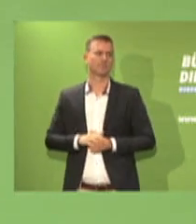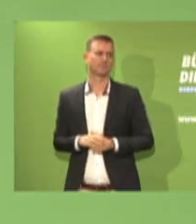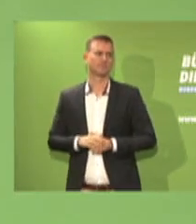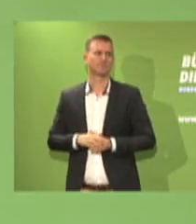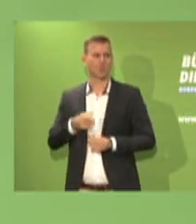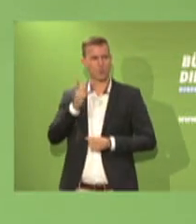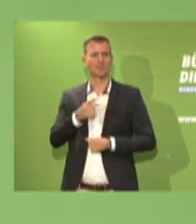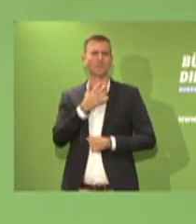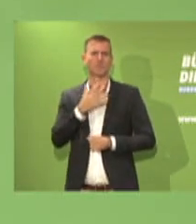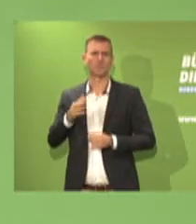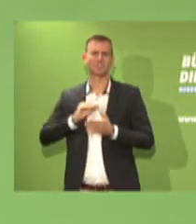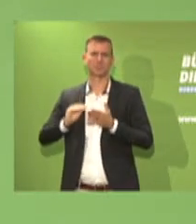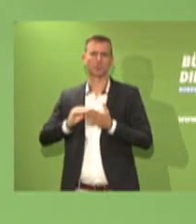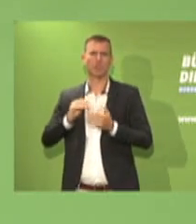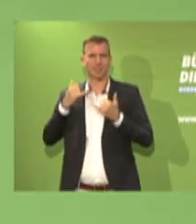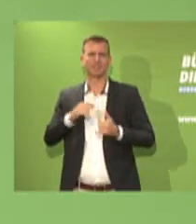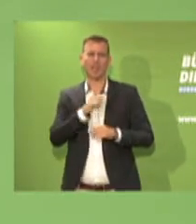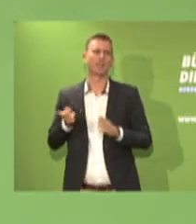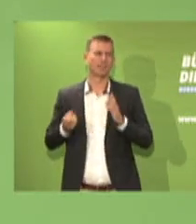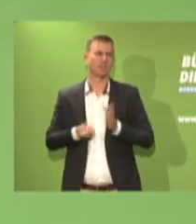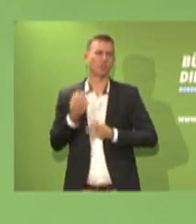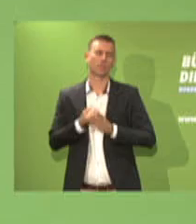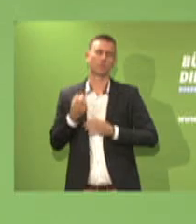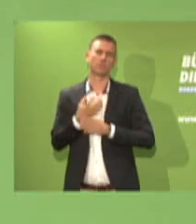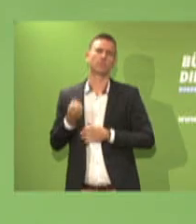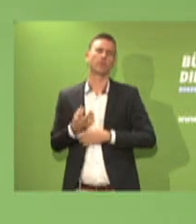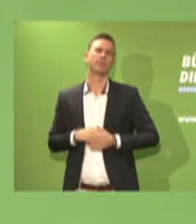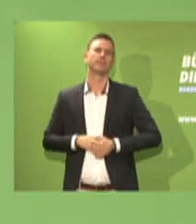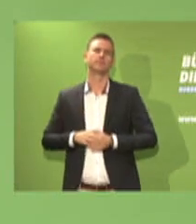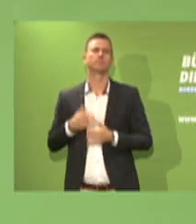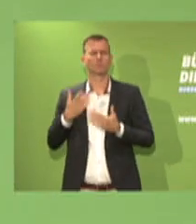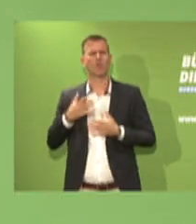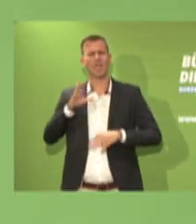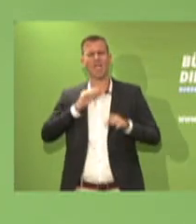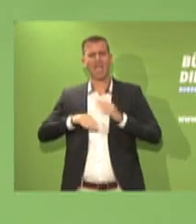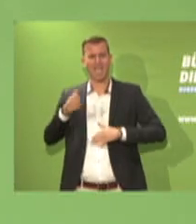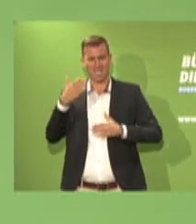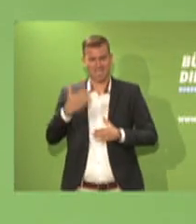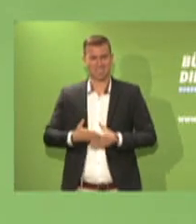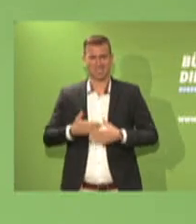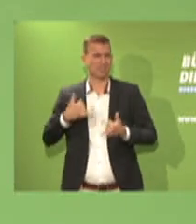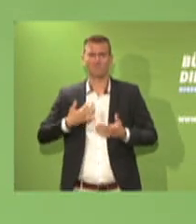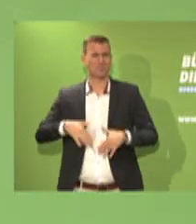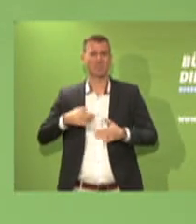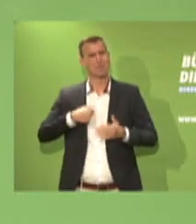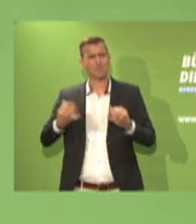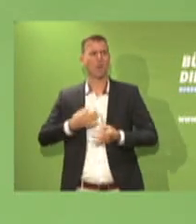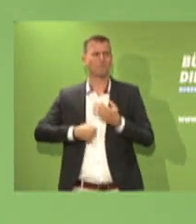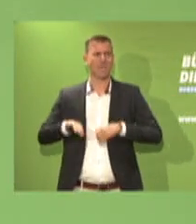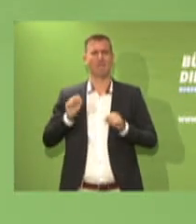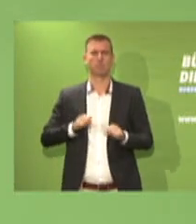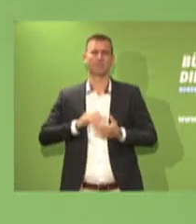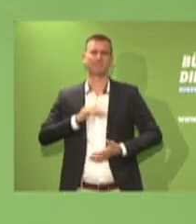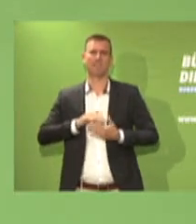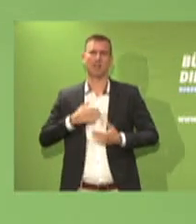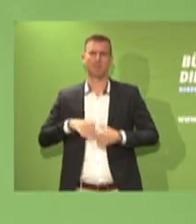sozusagen 155 Schulen jetzt haben, die neu sind. Und ich glaube, das Ende der Fahnenstange ist noch nicht erreicht. Wir haben weitere Potenziale. Und deswegen sagen wir auch, dass es